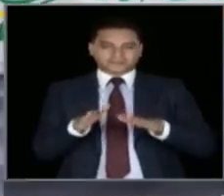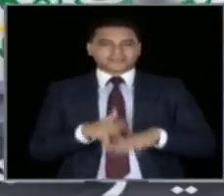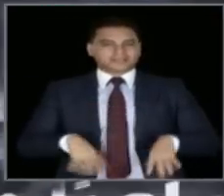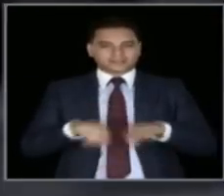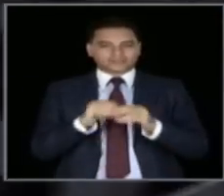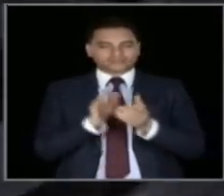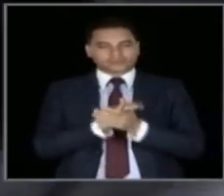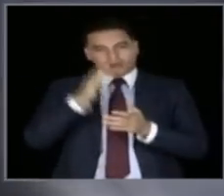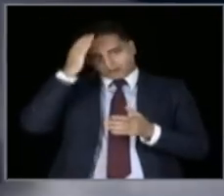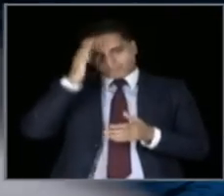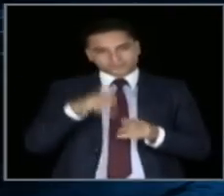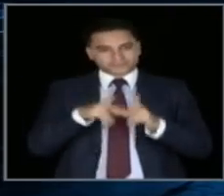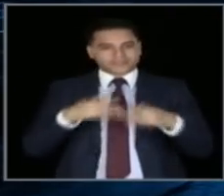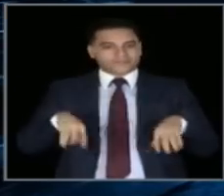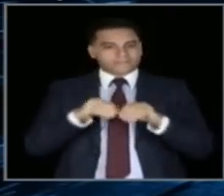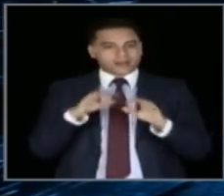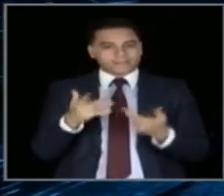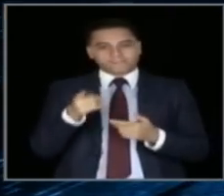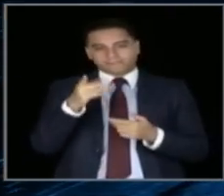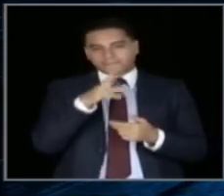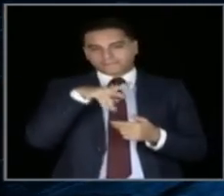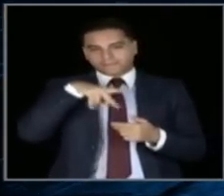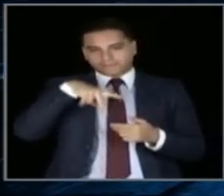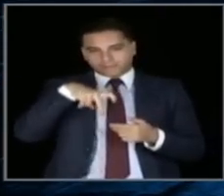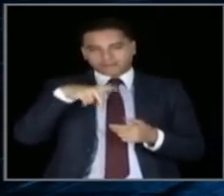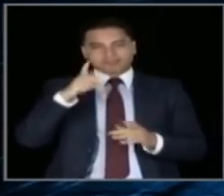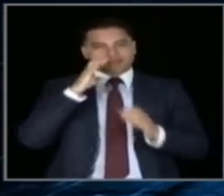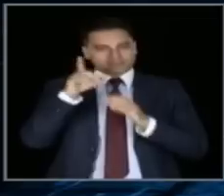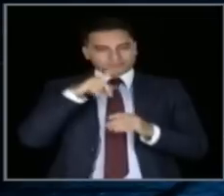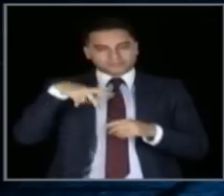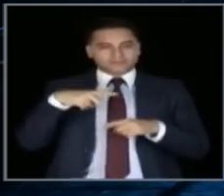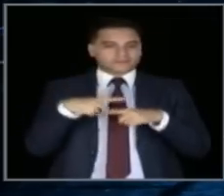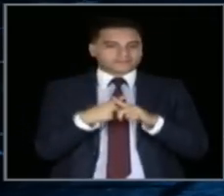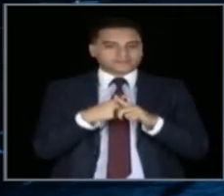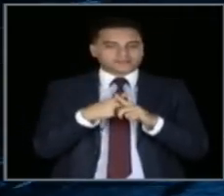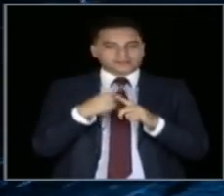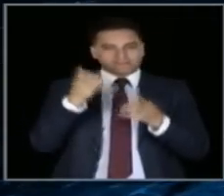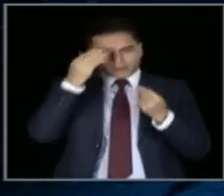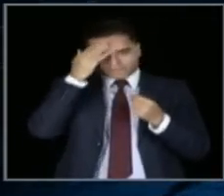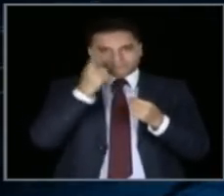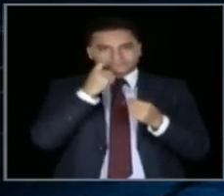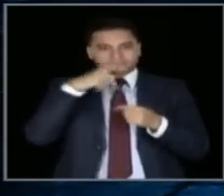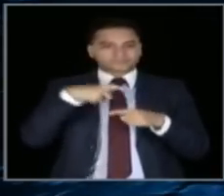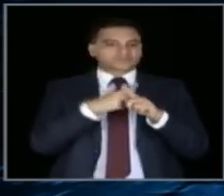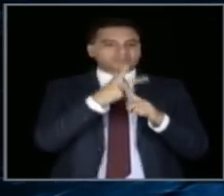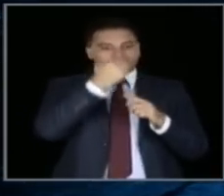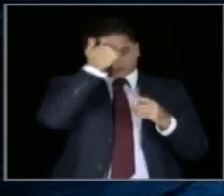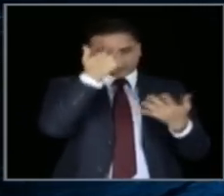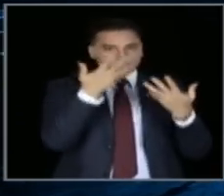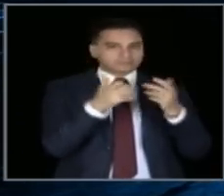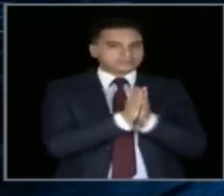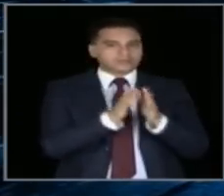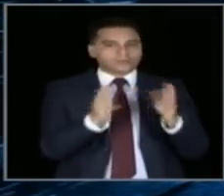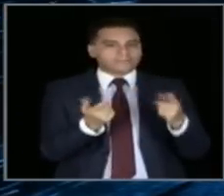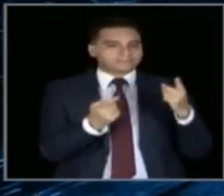وبكده أصحابنا العباقرة قادرون باختلاف جمعوا 80 نقطة في فقرة المعرفة والفنون، وكل نقطة ب 2000 جنيه